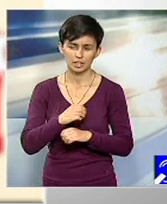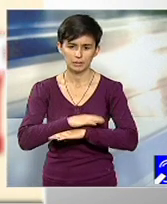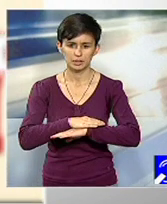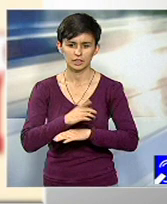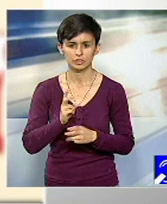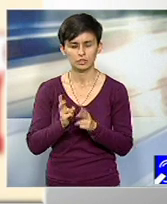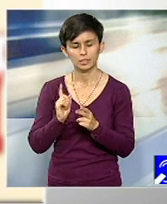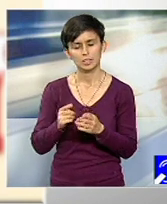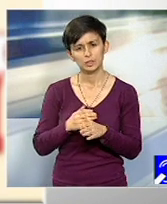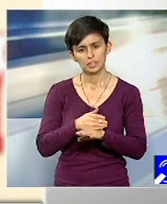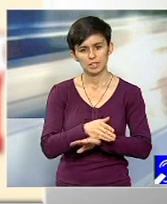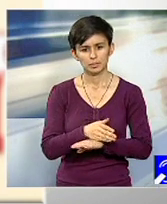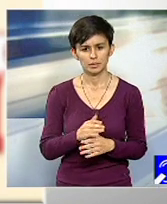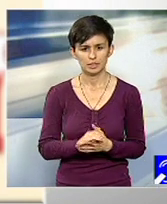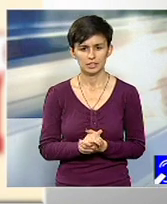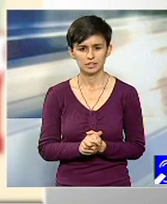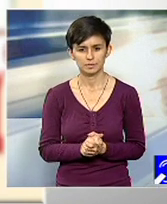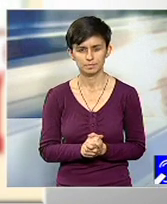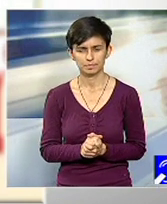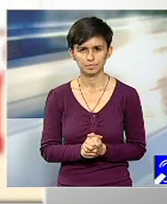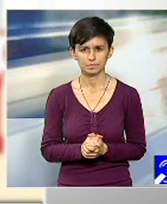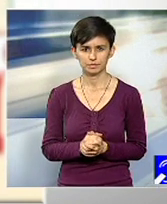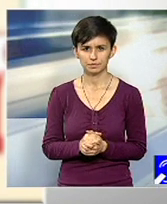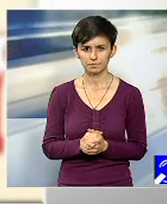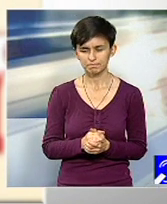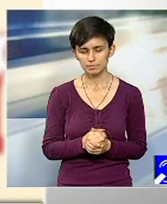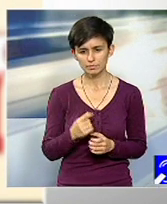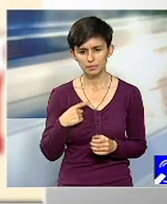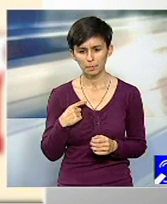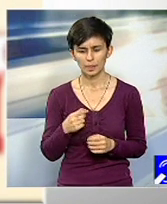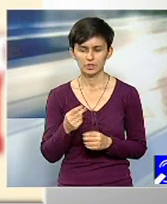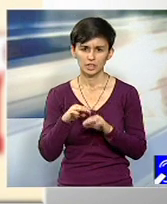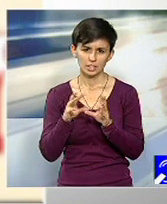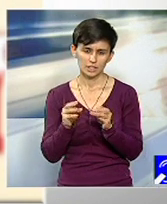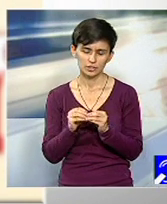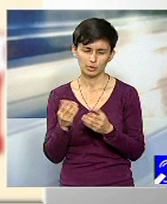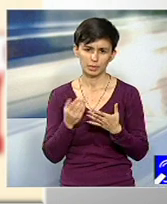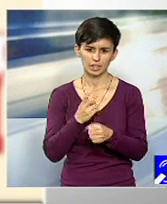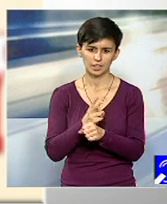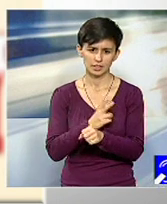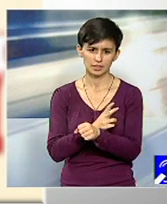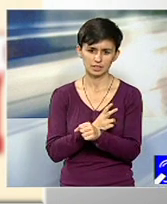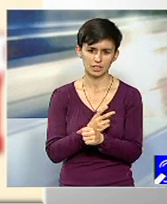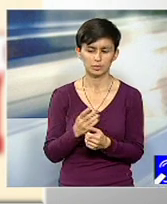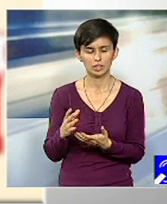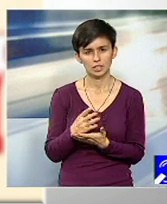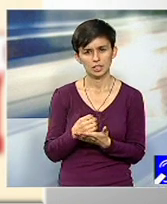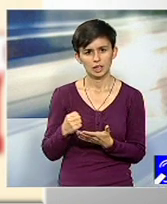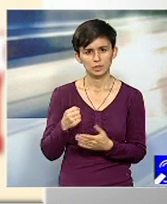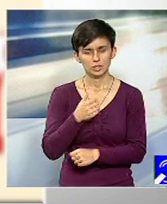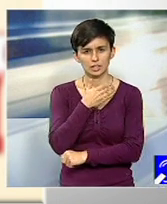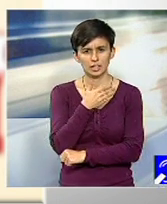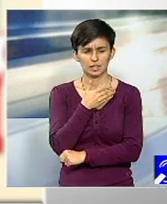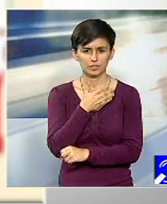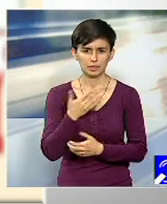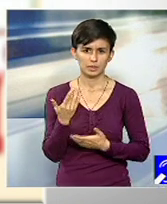se implementeze. Fondul de abilitare. Da. Este vorba despre acele sume pe care statul român le colectează de la firmele ce